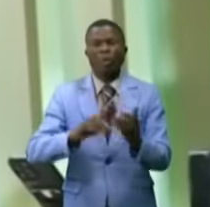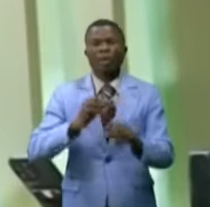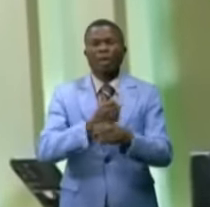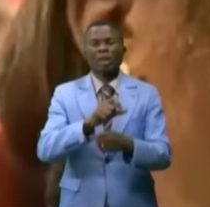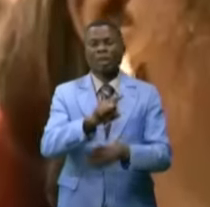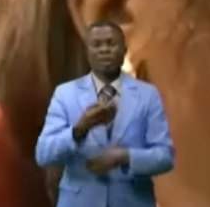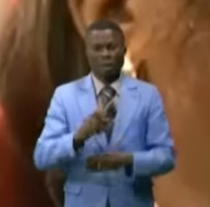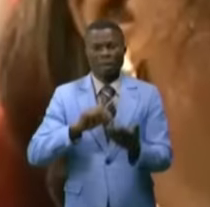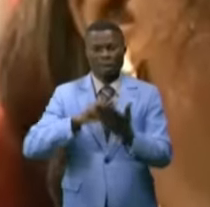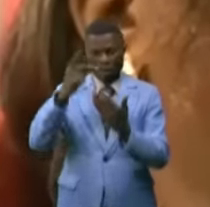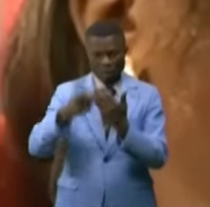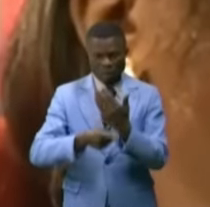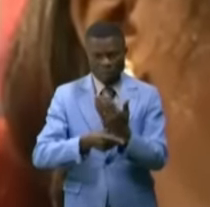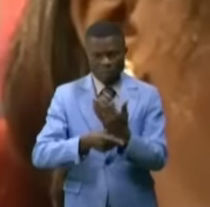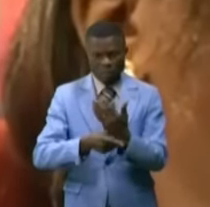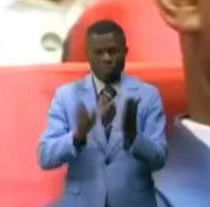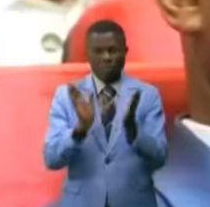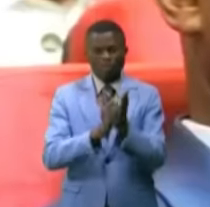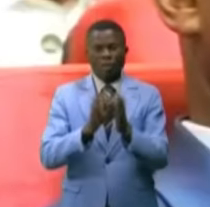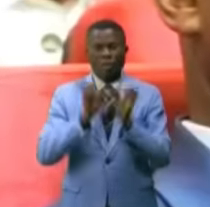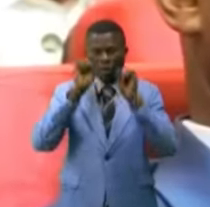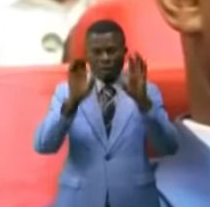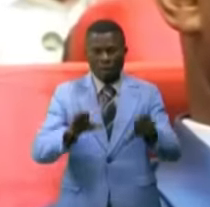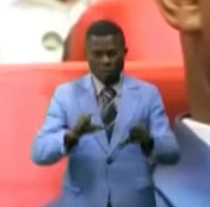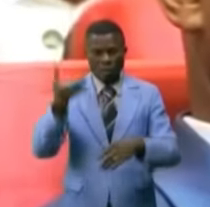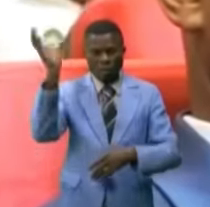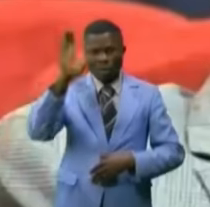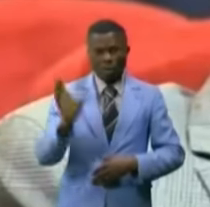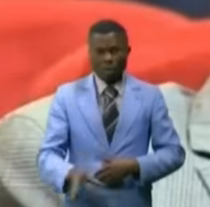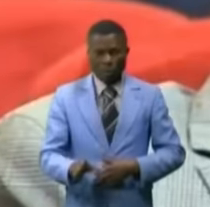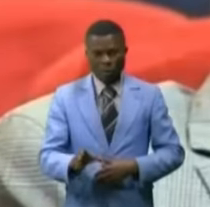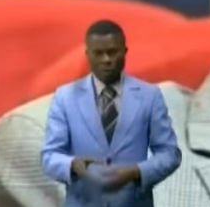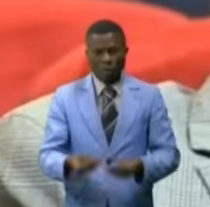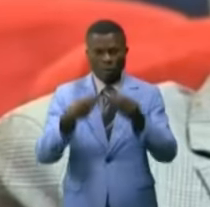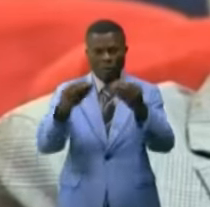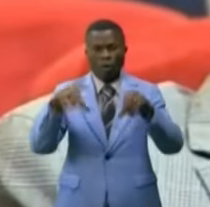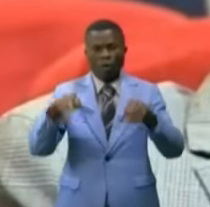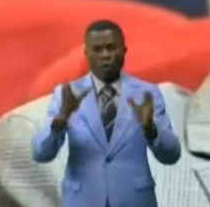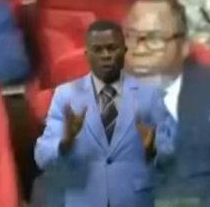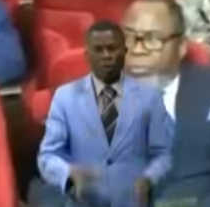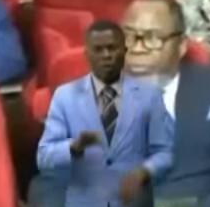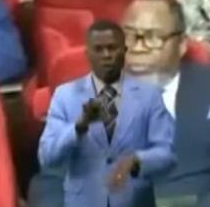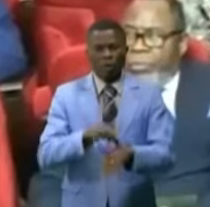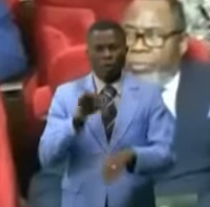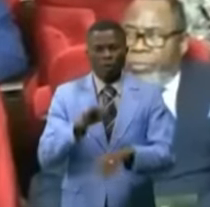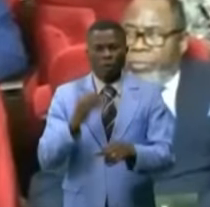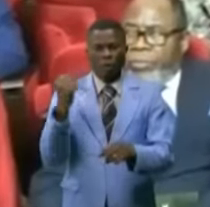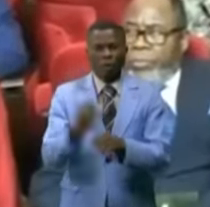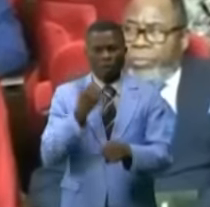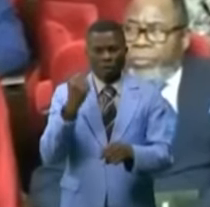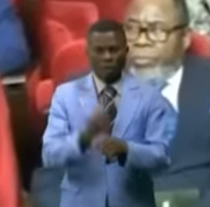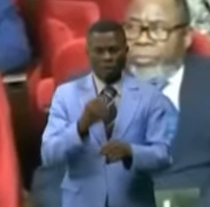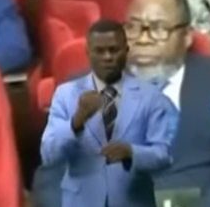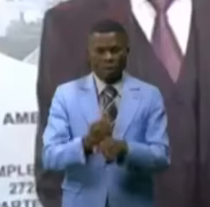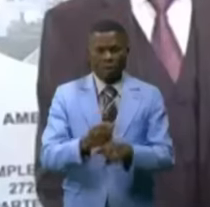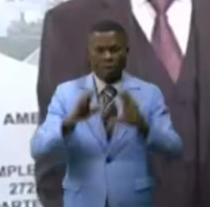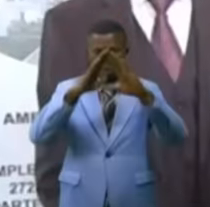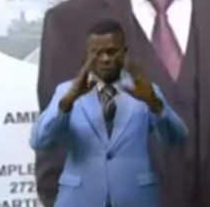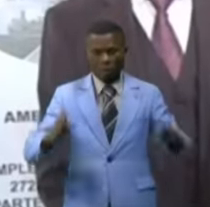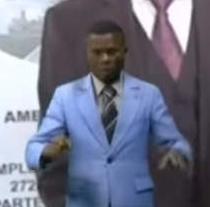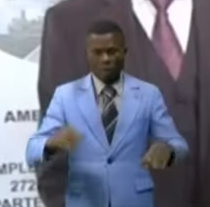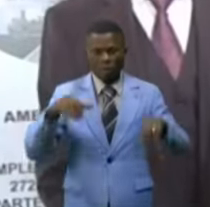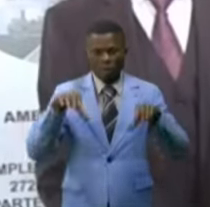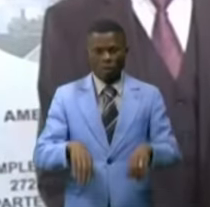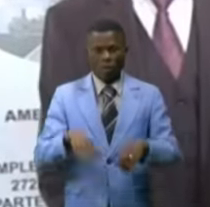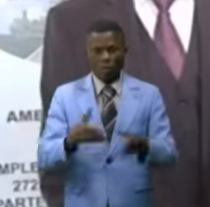ce projet cité Lipamboli Kasangulu Smart City va offrir aux Congolais l'occasion d'investir en immobilier en